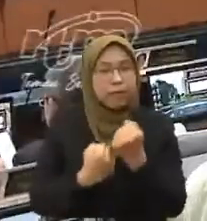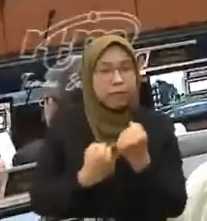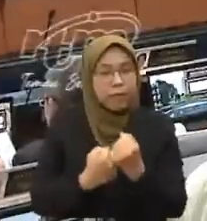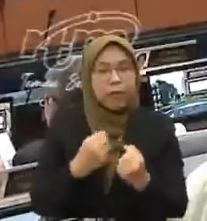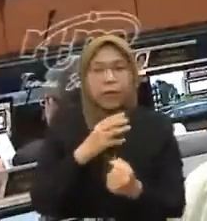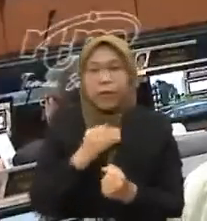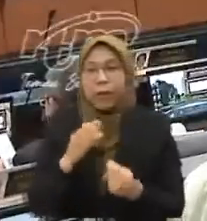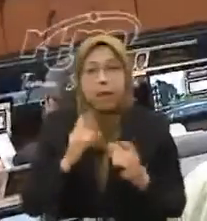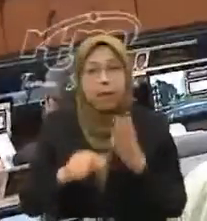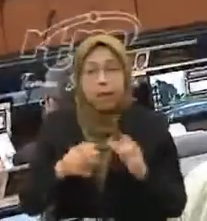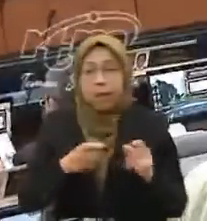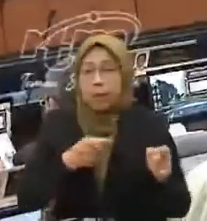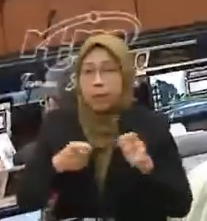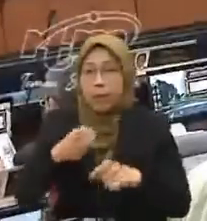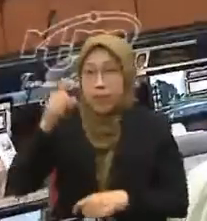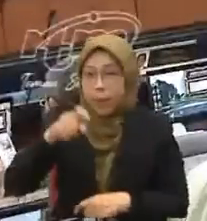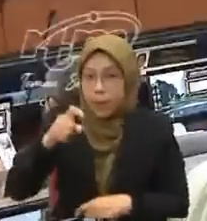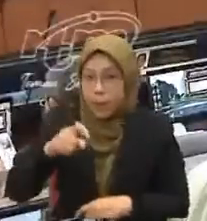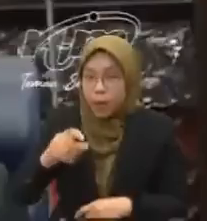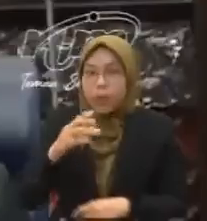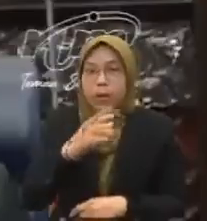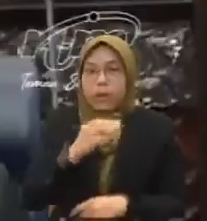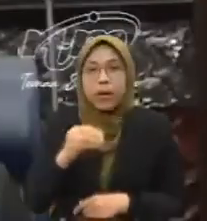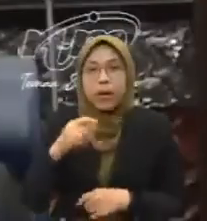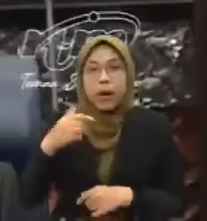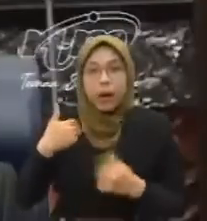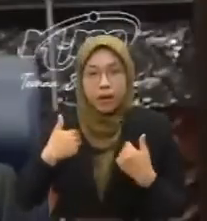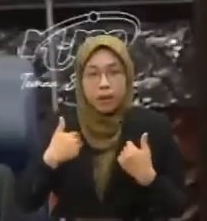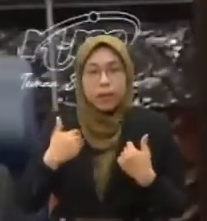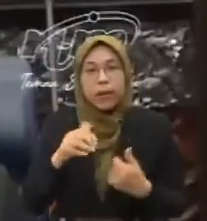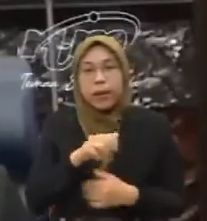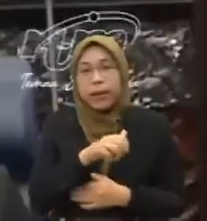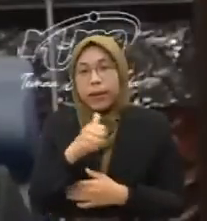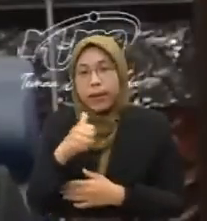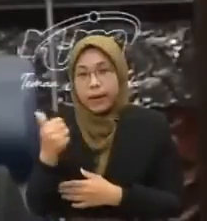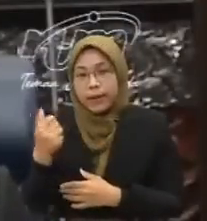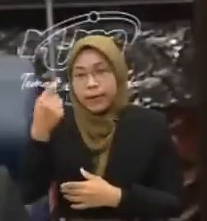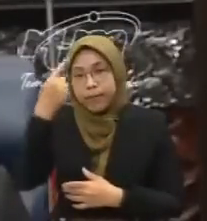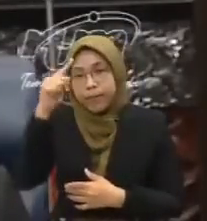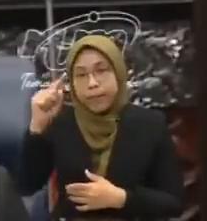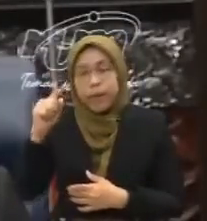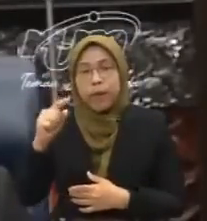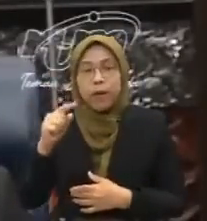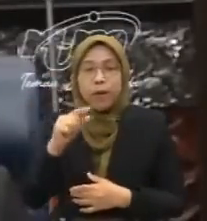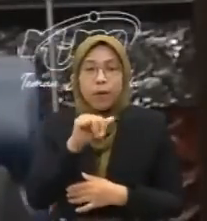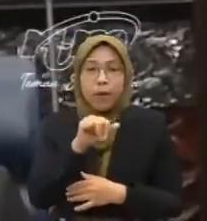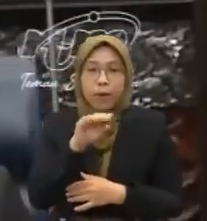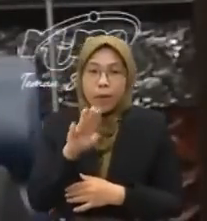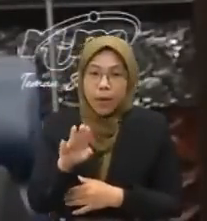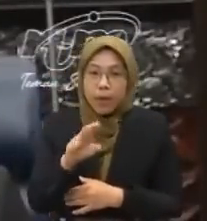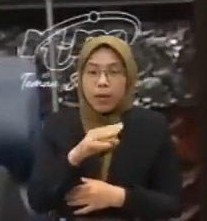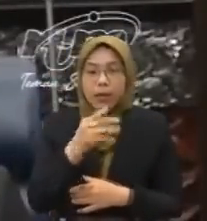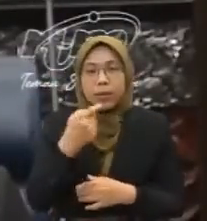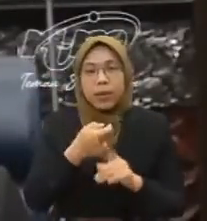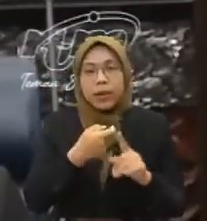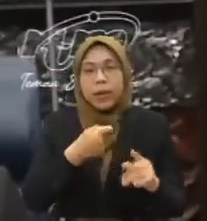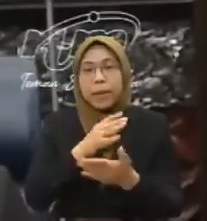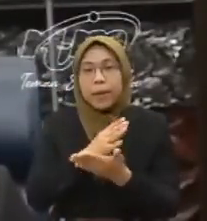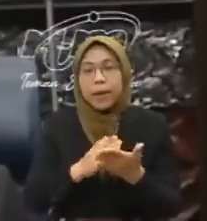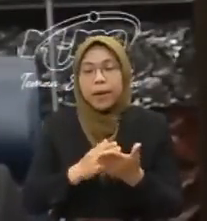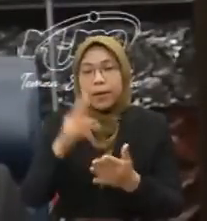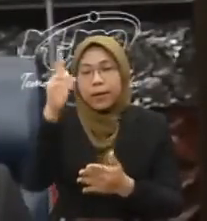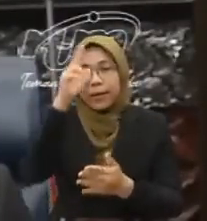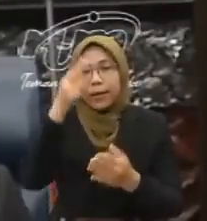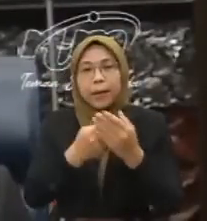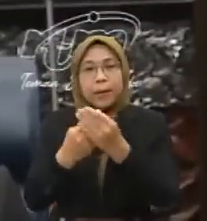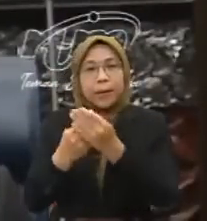kalaupun tindakan itu perlu dikenakan di atas ke atas daripada pihak kerajaan perpaduan